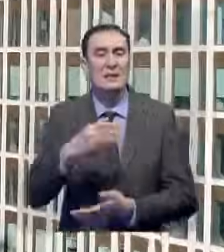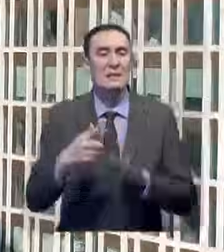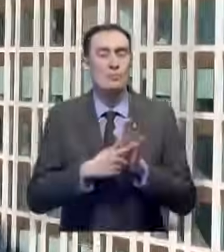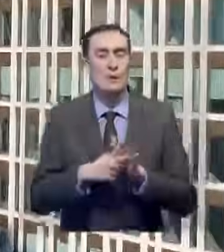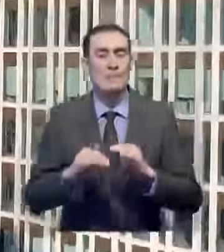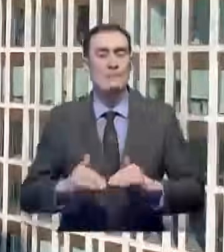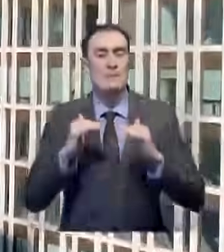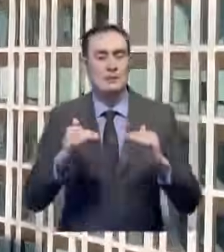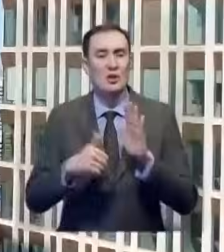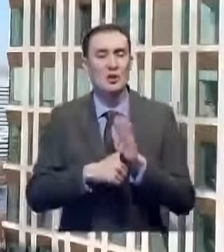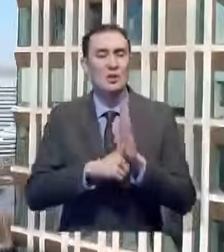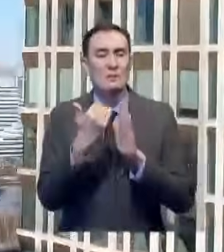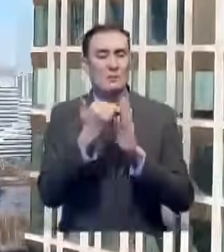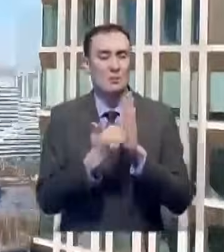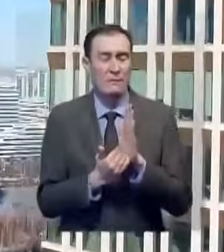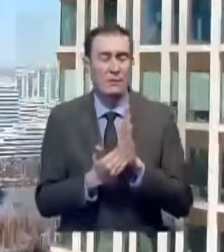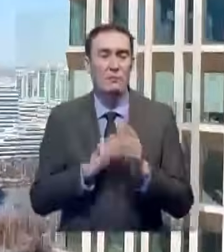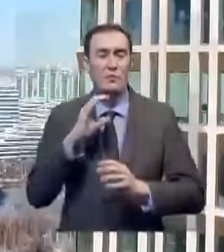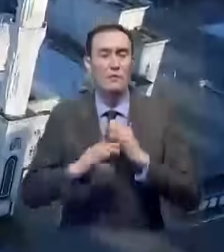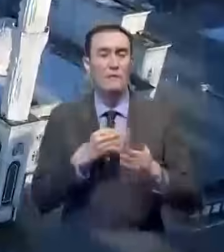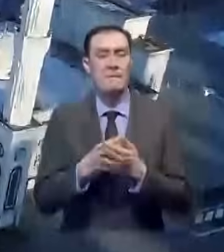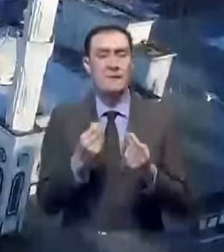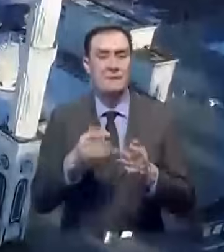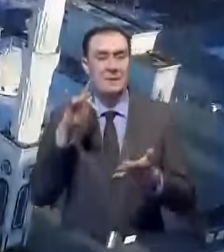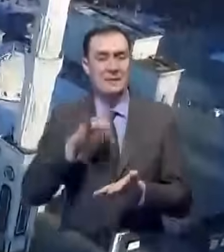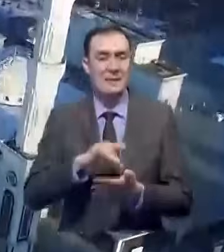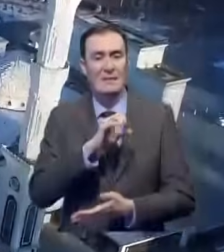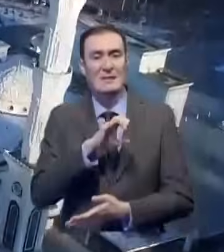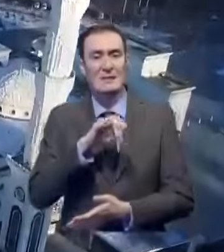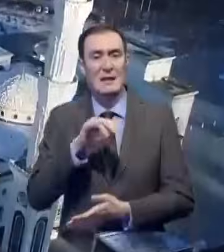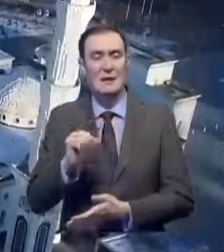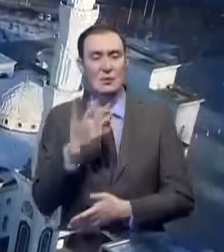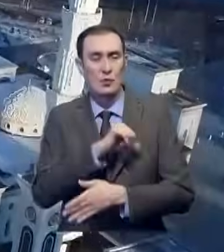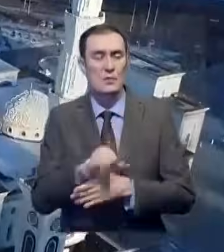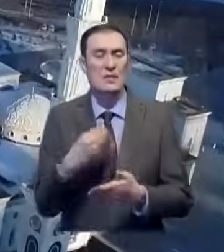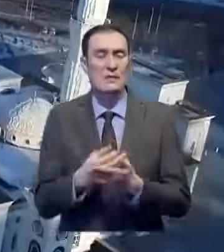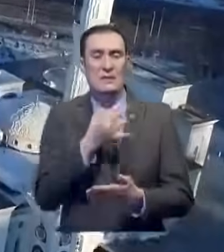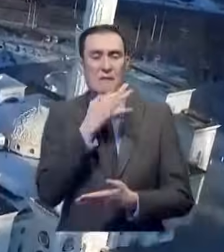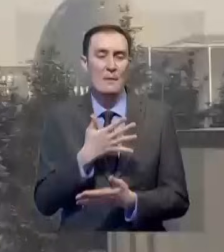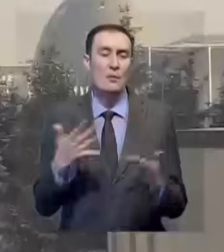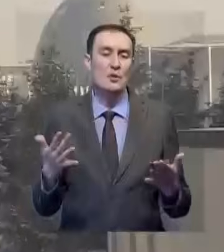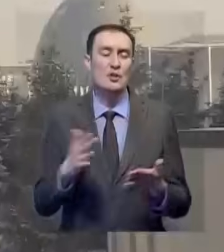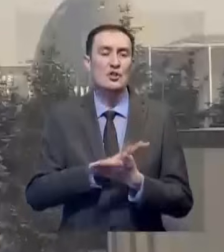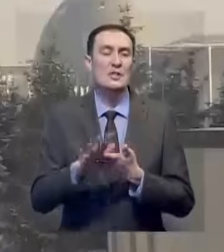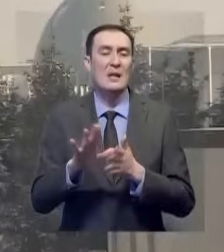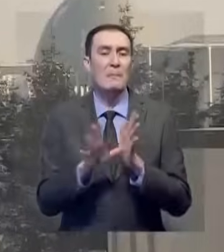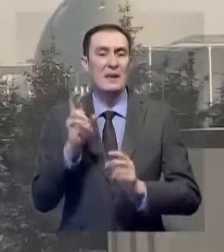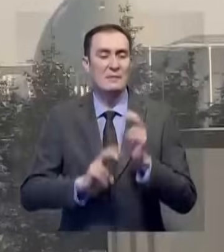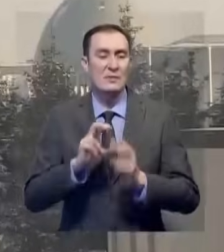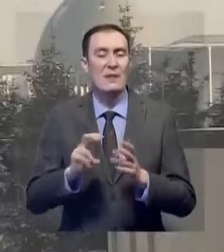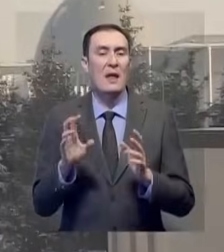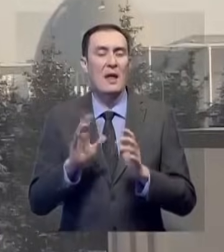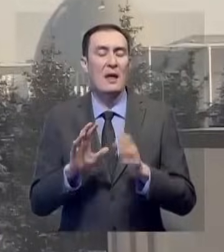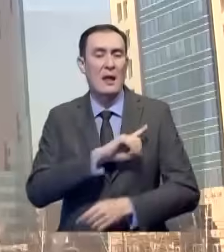место, поднявшись на 6 пунктов. По данным Международного финансового центра Астана, у зарубежных инвесторов растет интерес к развитию зеленой энергетики, инвестированию